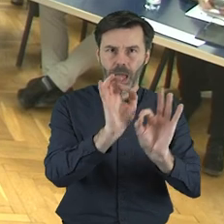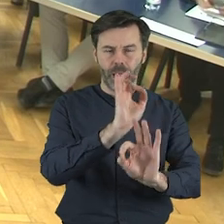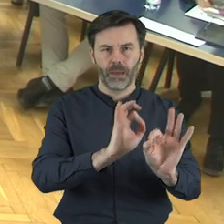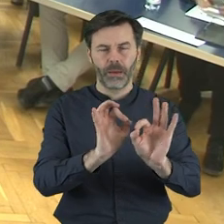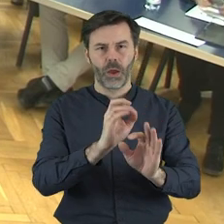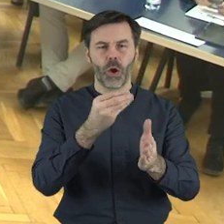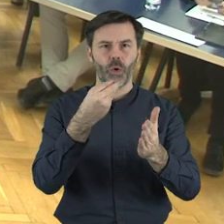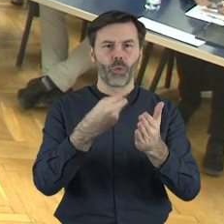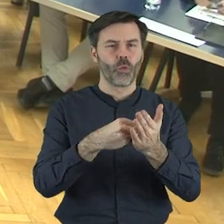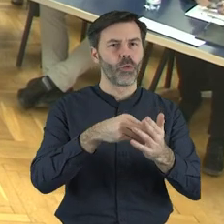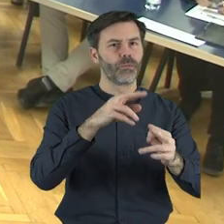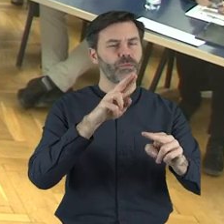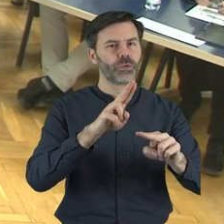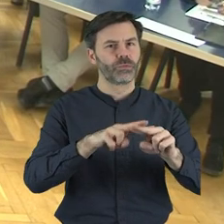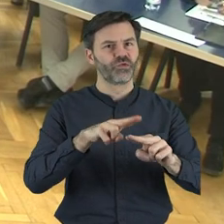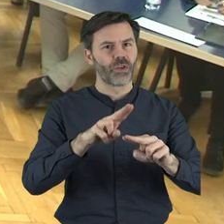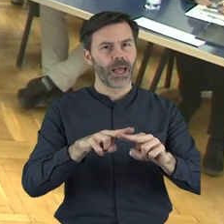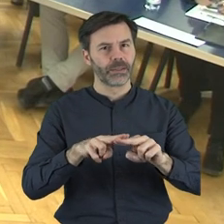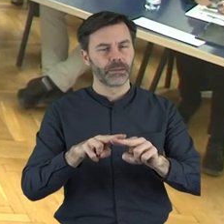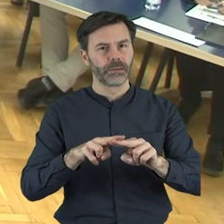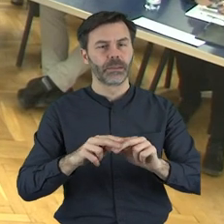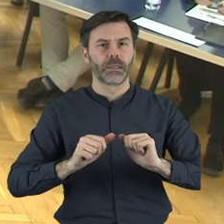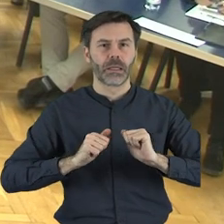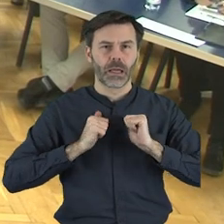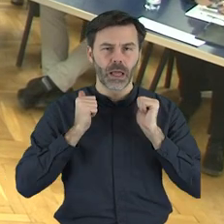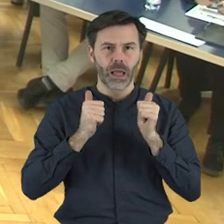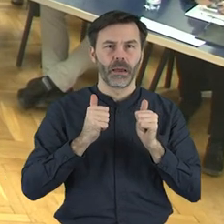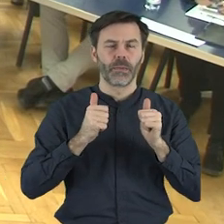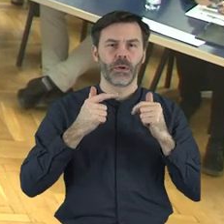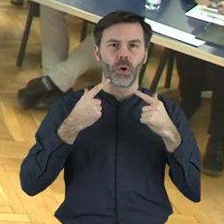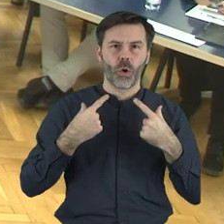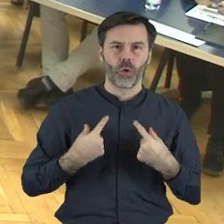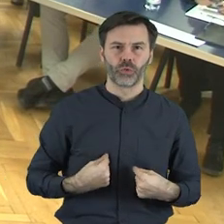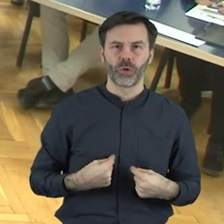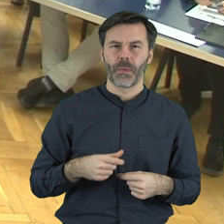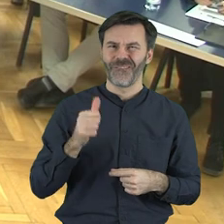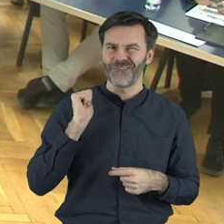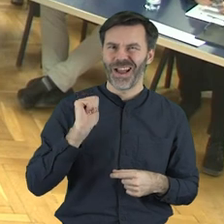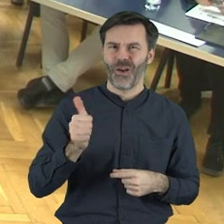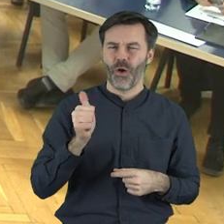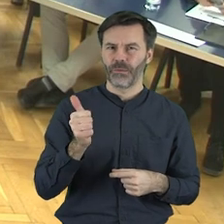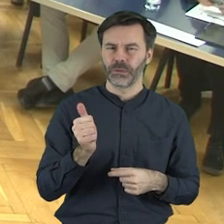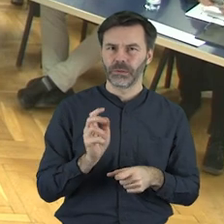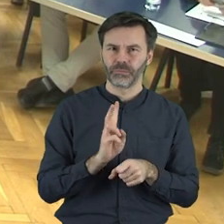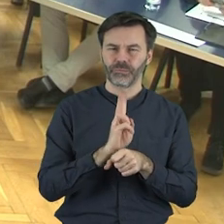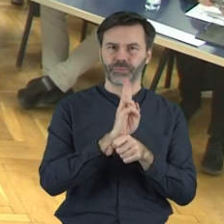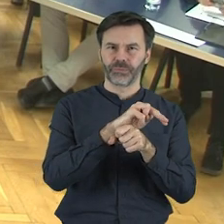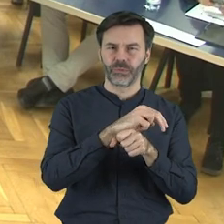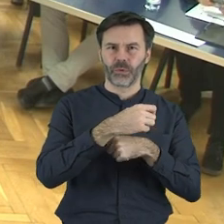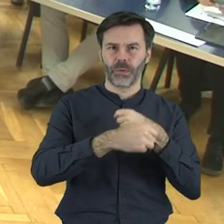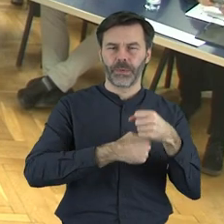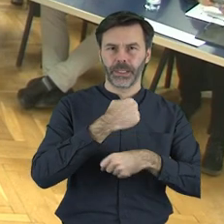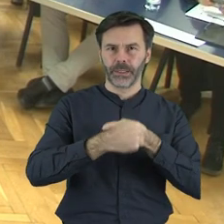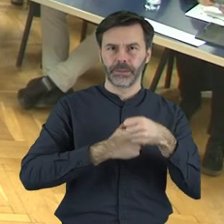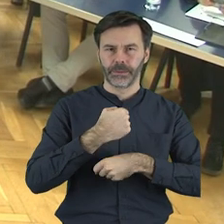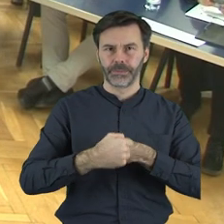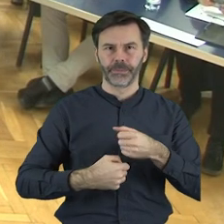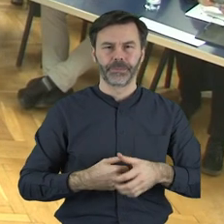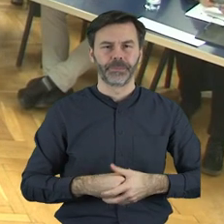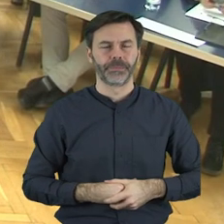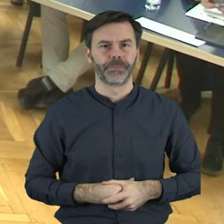zatrudnienia wysokofachowego personelu. Czy w tym